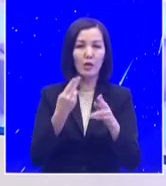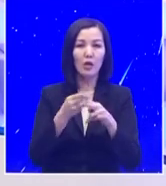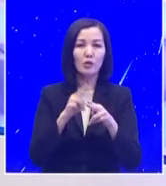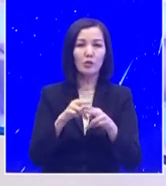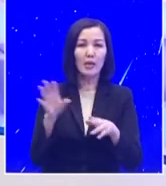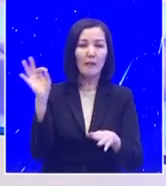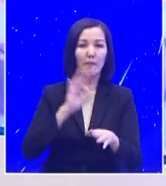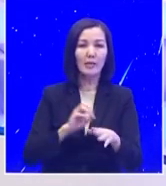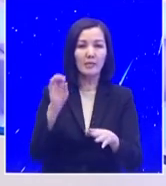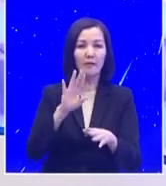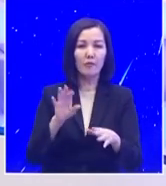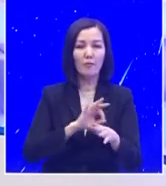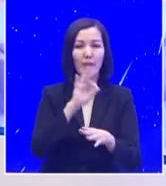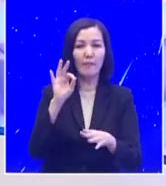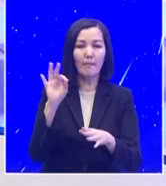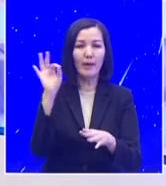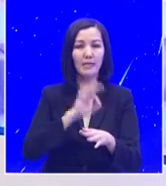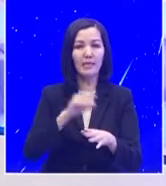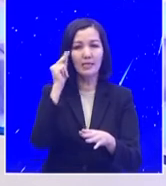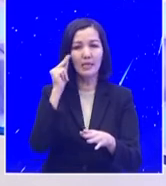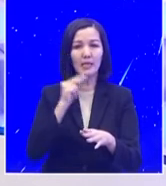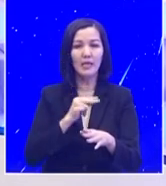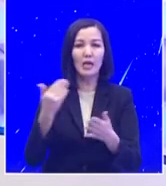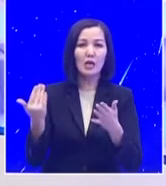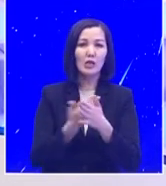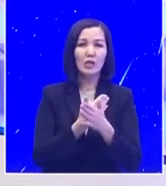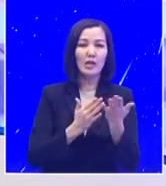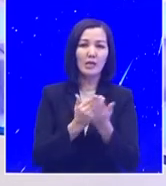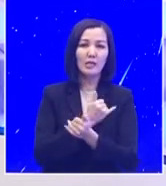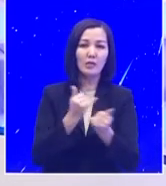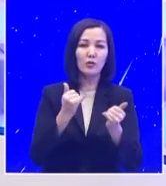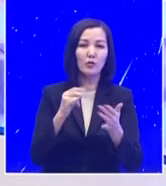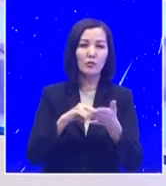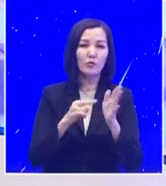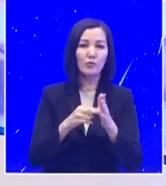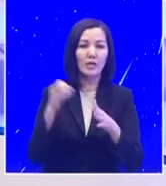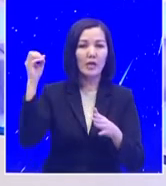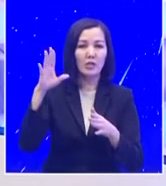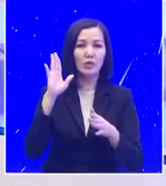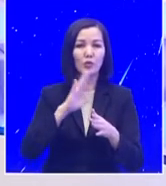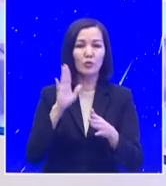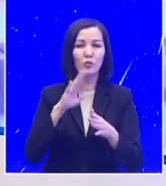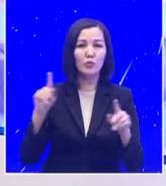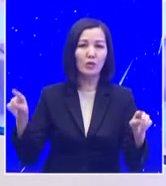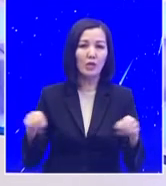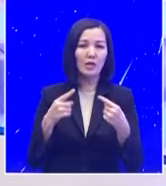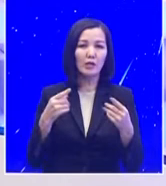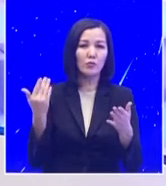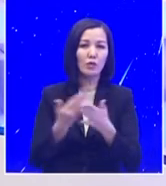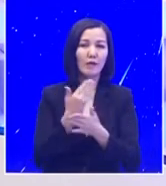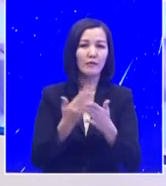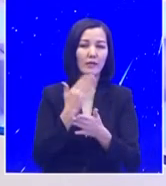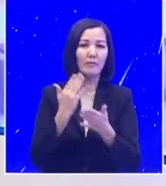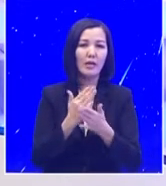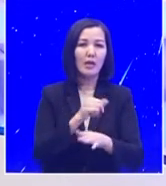Батыс Европа, Батыс Қытай жолында жаңа сервистік кешен салу жоспарда. Жарықтандыру, ауызсу жүйелерін жаңғыртуда да жаңалықтар бар.